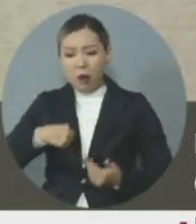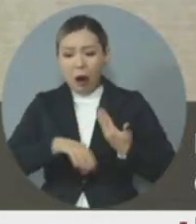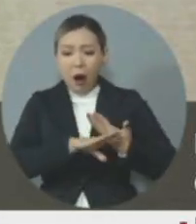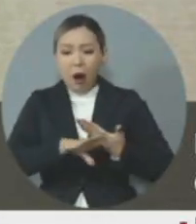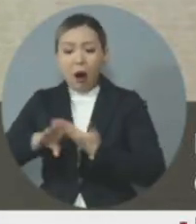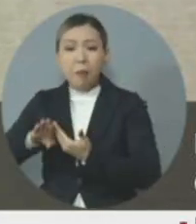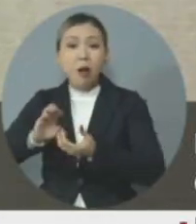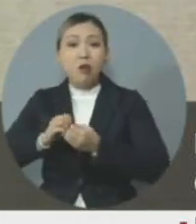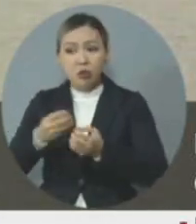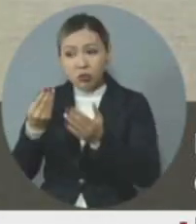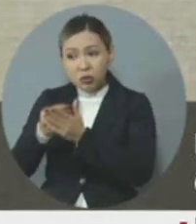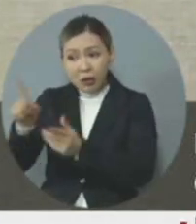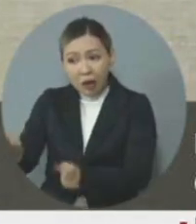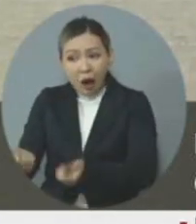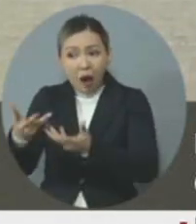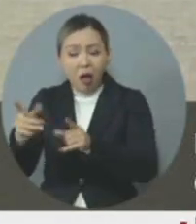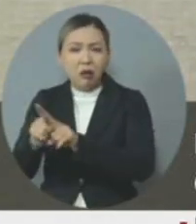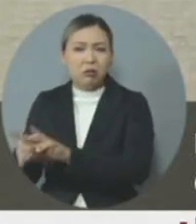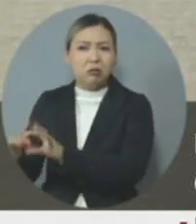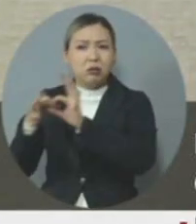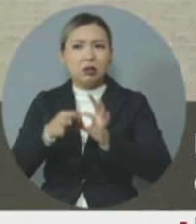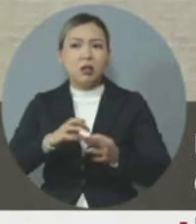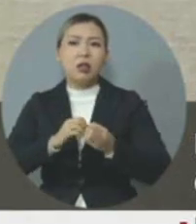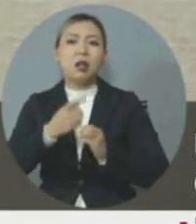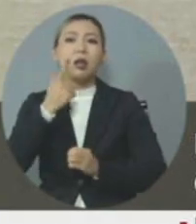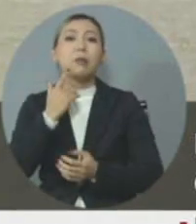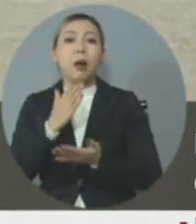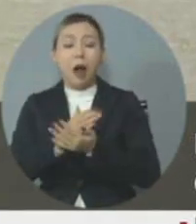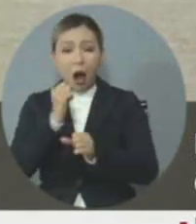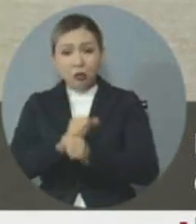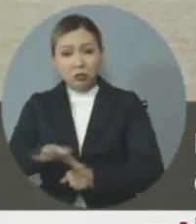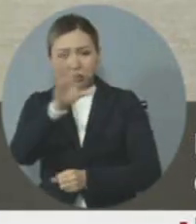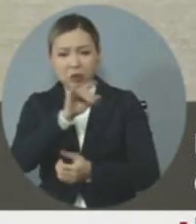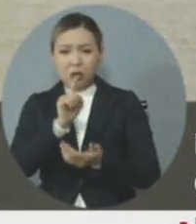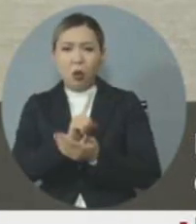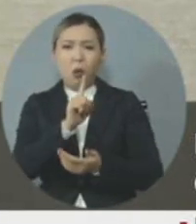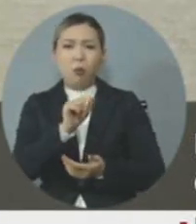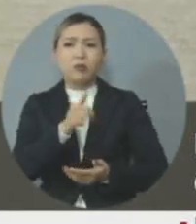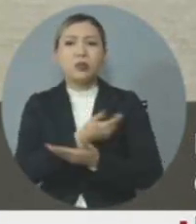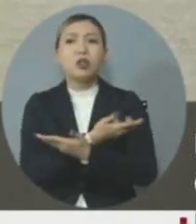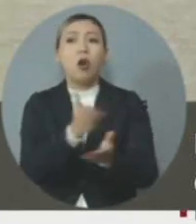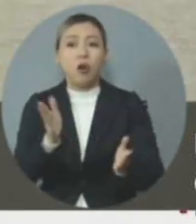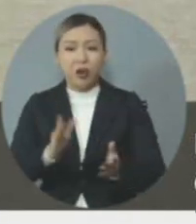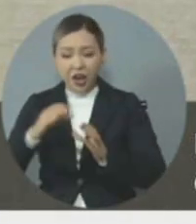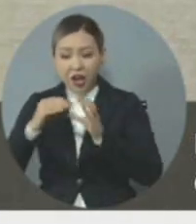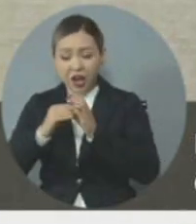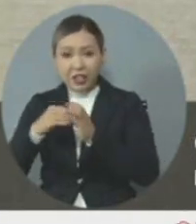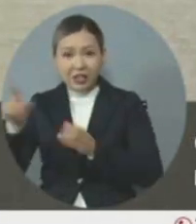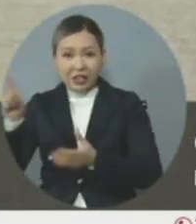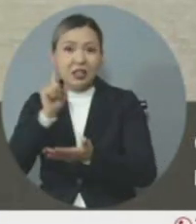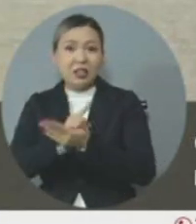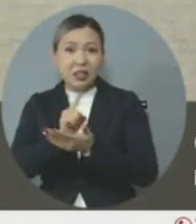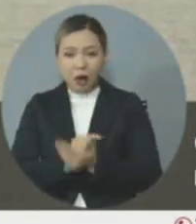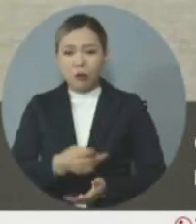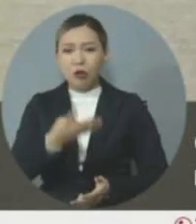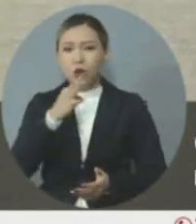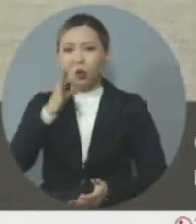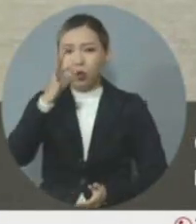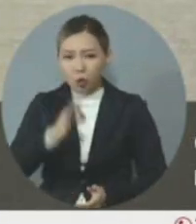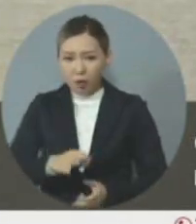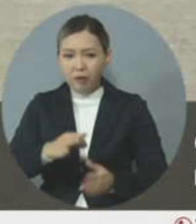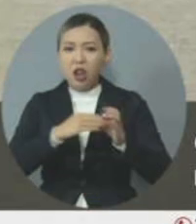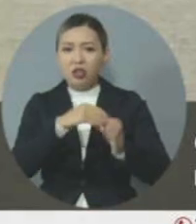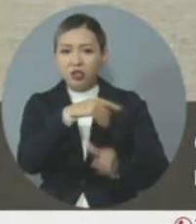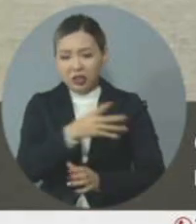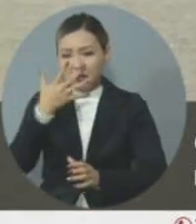шиг ийм зүйлүүдийг хиймээр байна. Тийм учраас ажилчид хувьцаа олох. Одоо эрдэнтийг заавал 49-ийн тэр аав нь 50-ийн төр аав нь гэж идэг гэх оронд